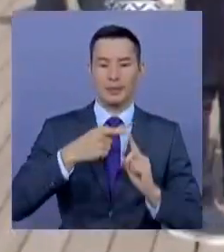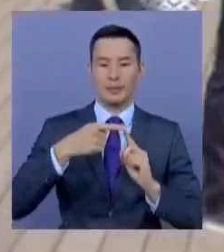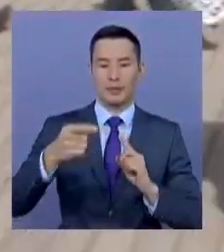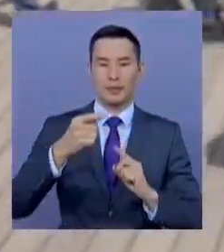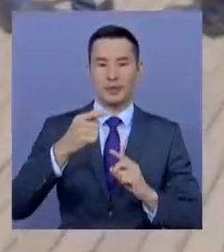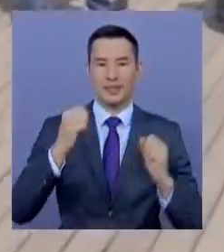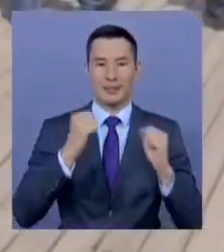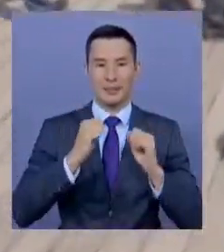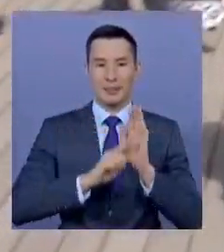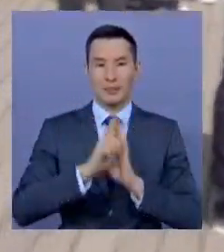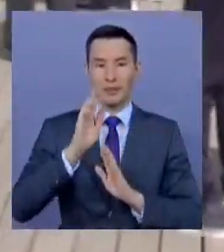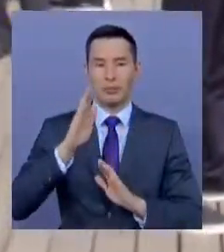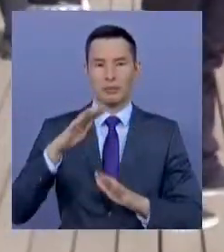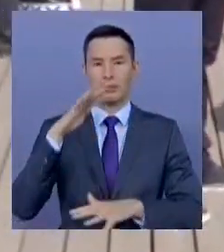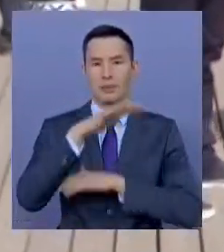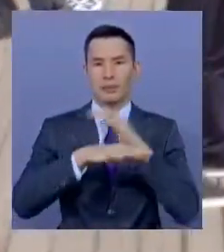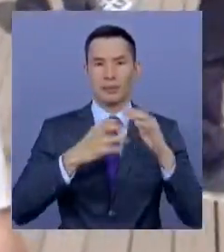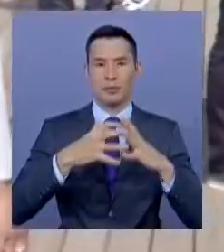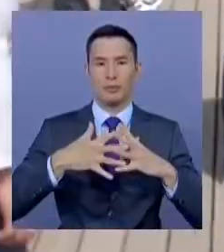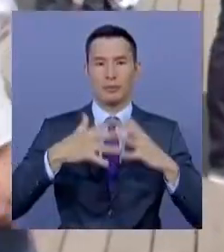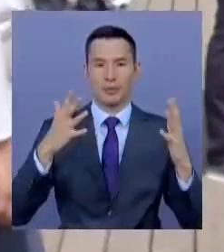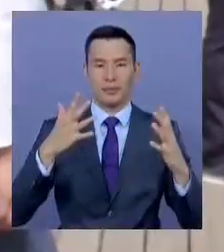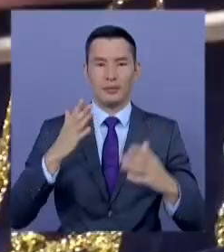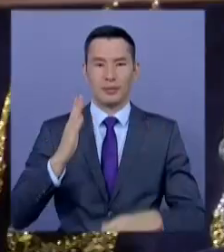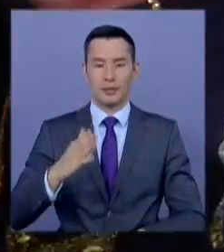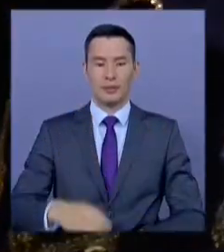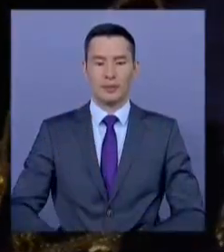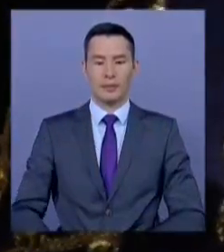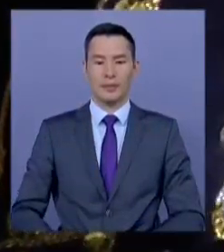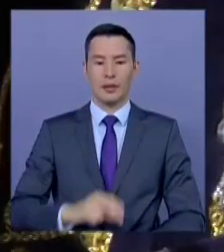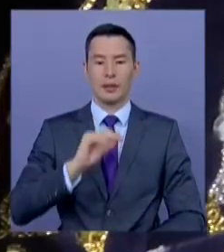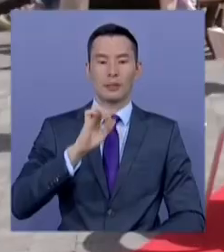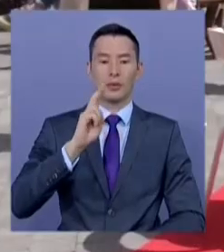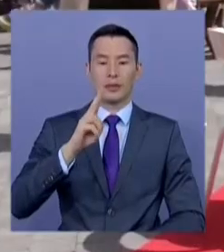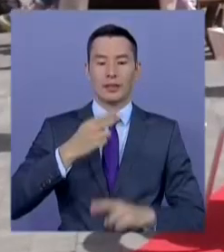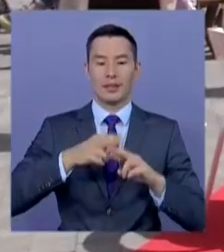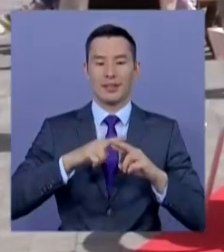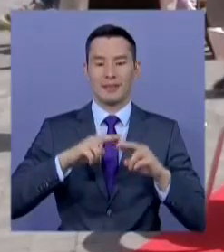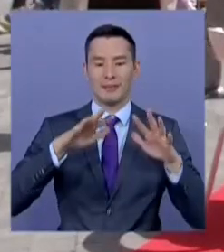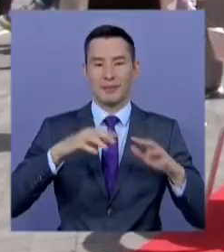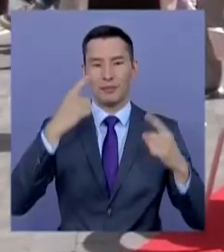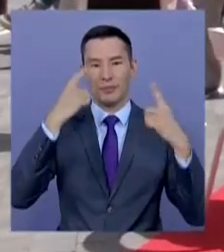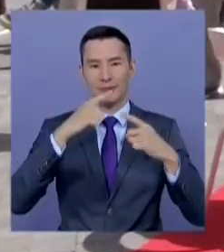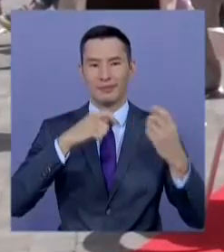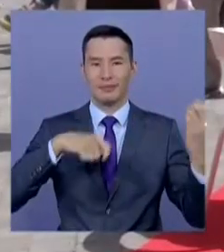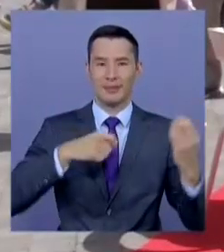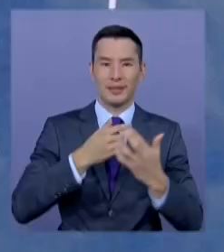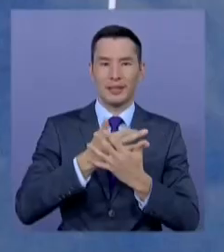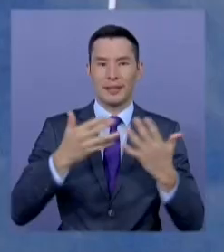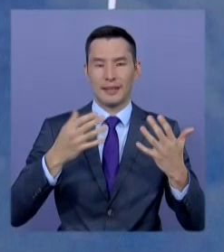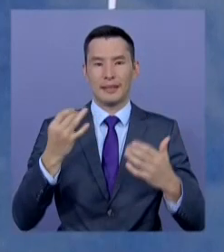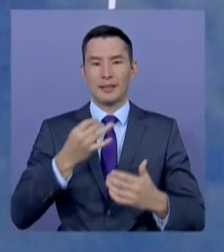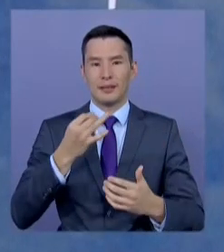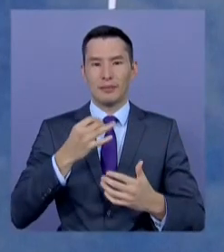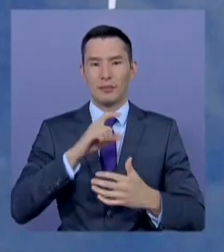да келушілерді жаңадан тосын сый күтіп тұр. Шымбұлақтың мерейтойын ұйымдастырушылар қызықты етіп өткізуге тырысқан.